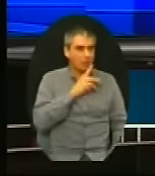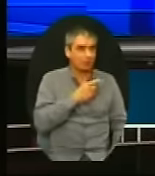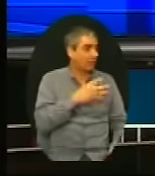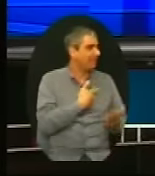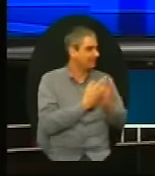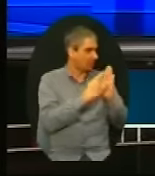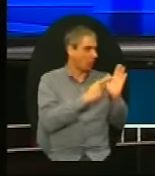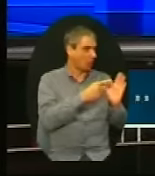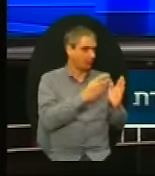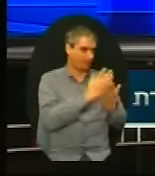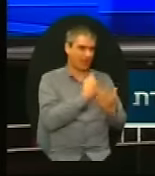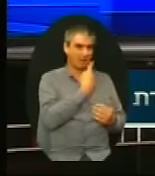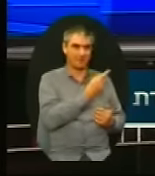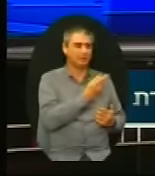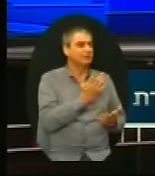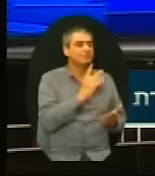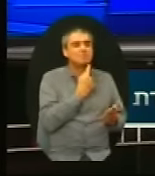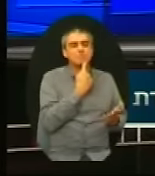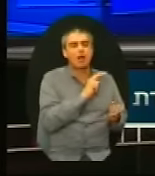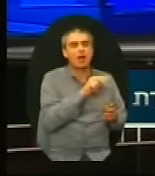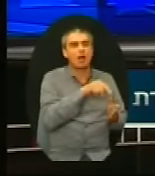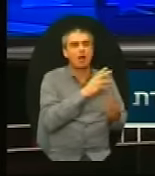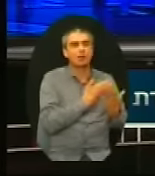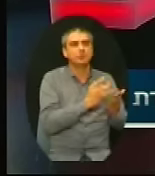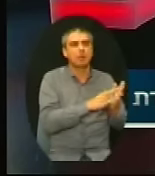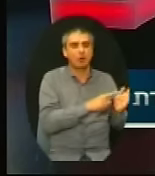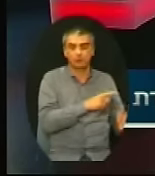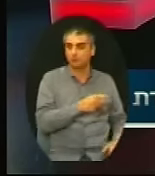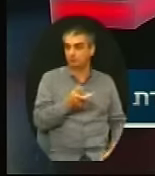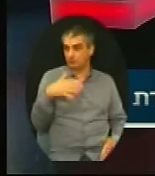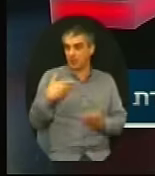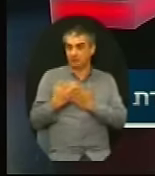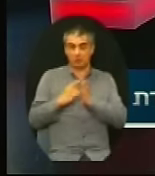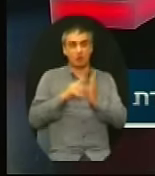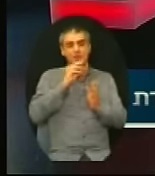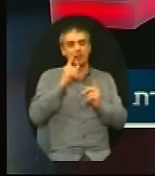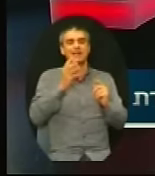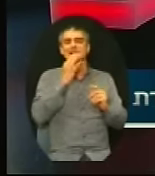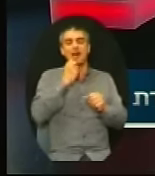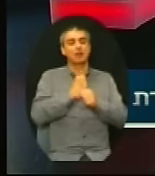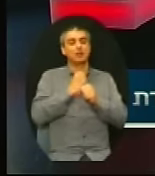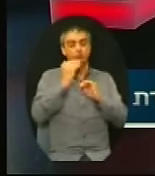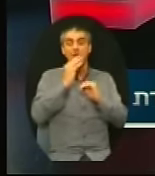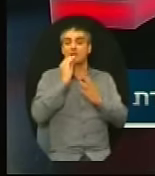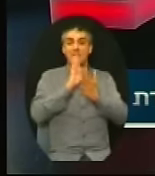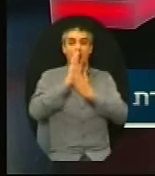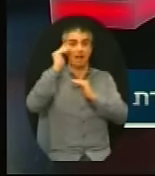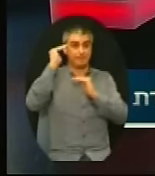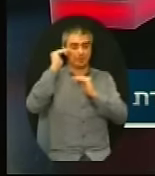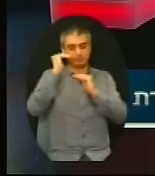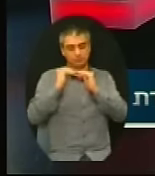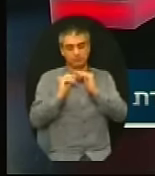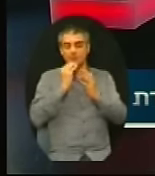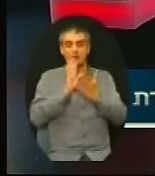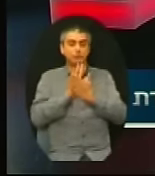הצעת חוק, אם כבר הזכרת אותה, אז תגידי מה היא אומרת הצעת החוק. כן, הצעת החוק דיברה בעצם על הורדת גיל התעסוקה מגיל 14